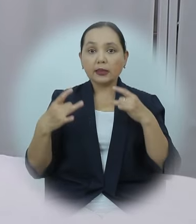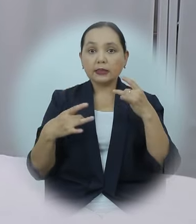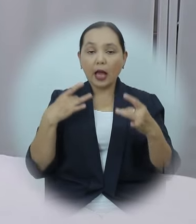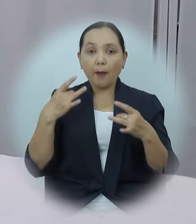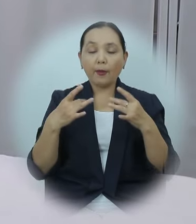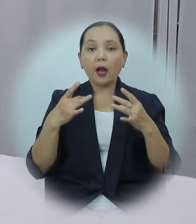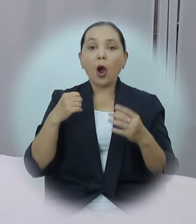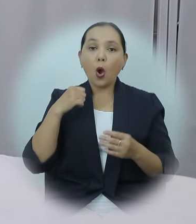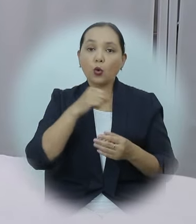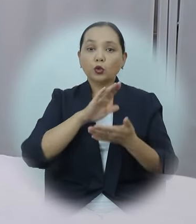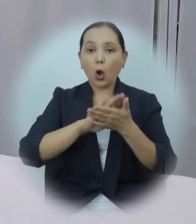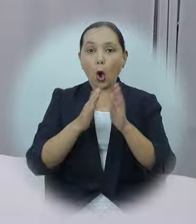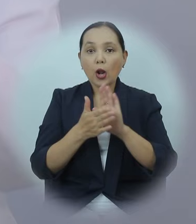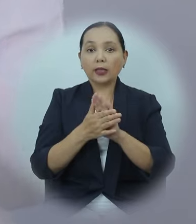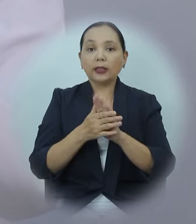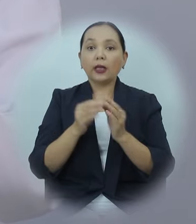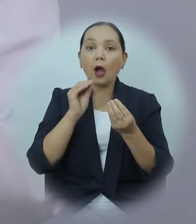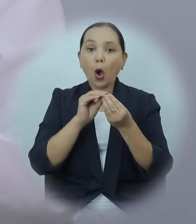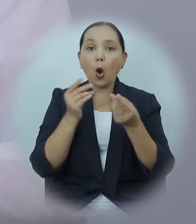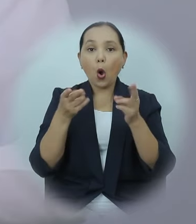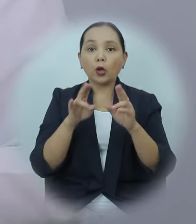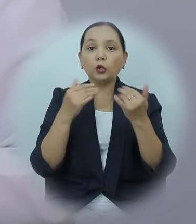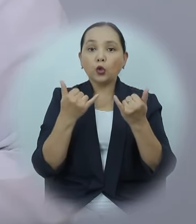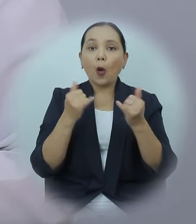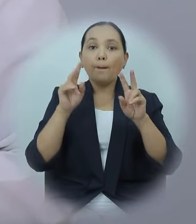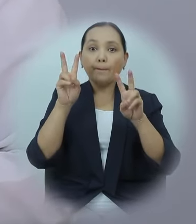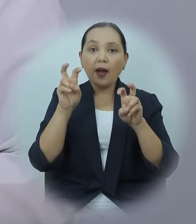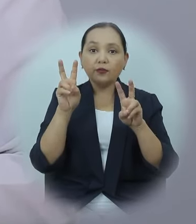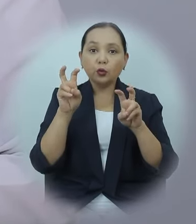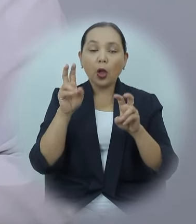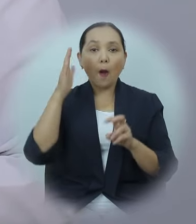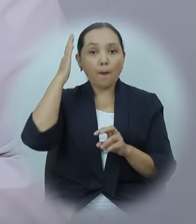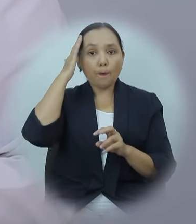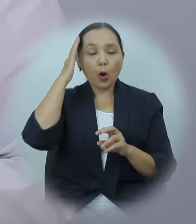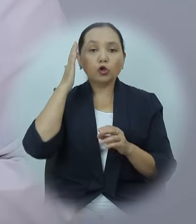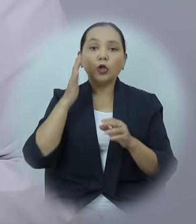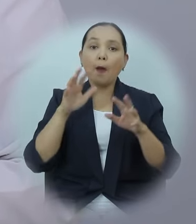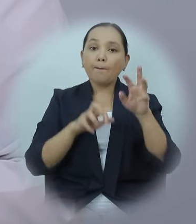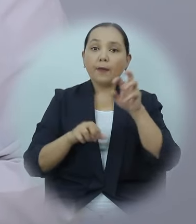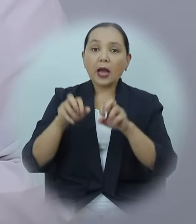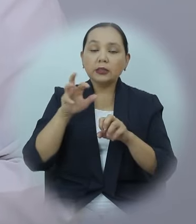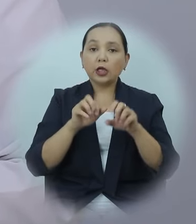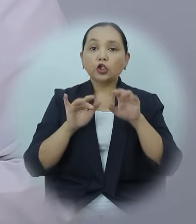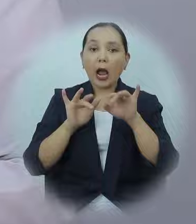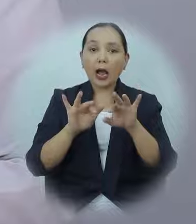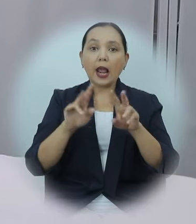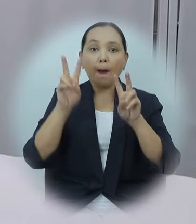sistemasini o'z holatiga qo'yadi. Shu bilan bugungi mavzuyimiz bosh sohasini massaj qilish